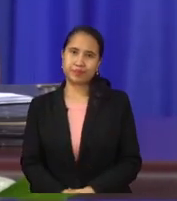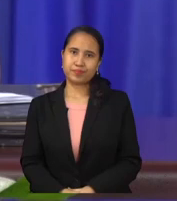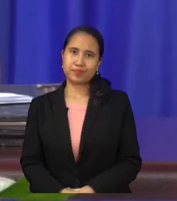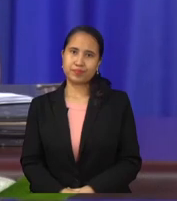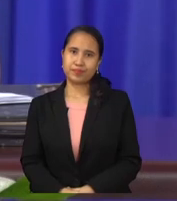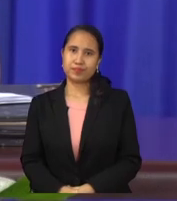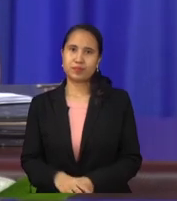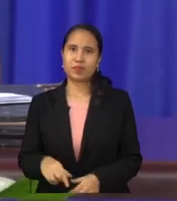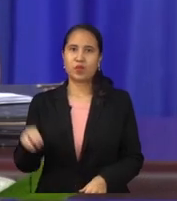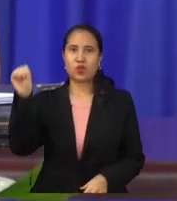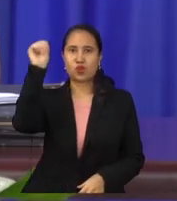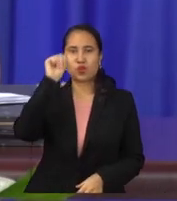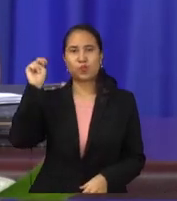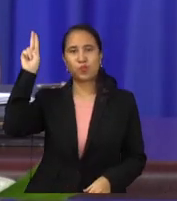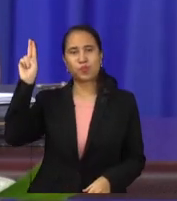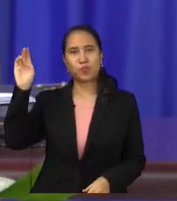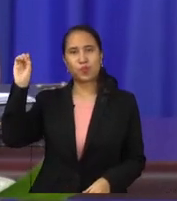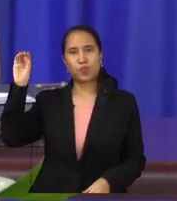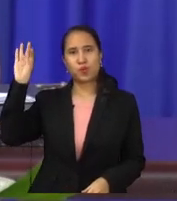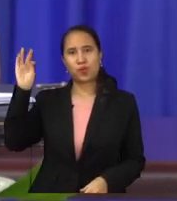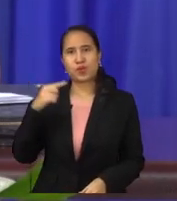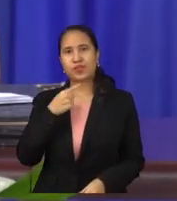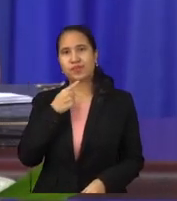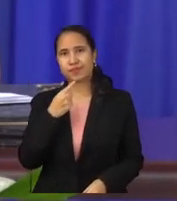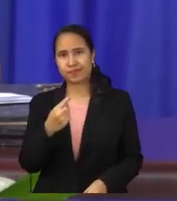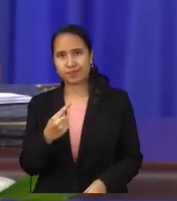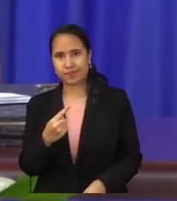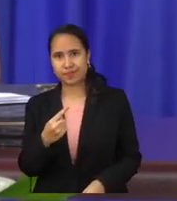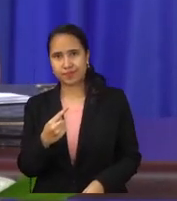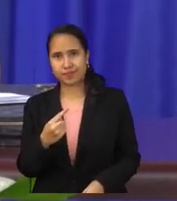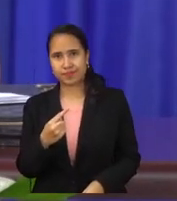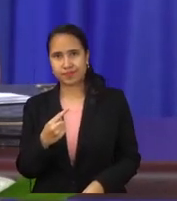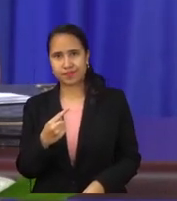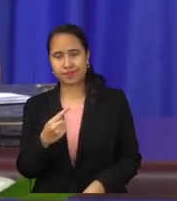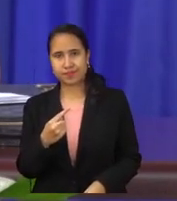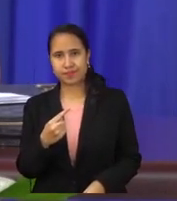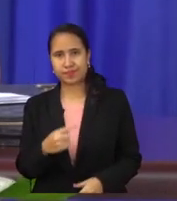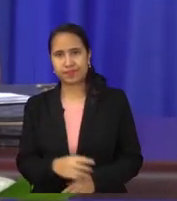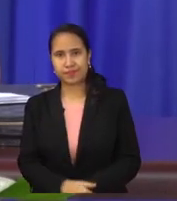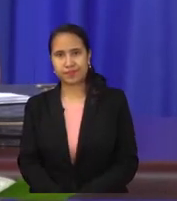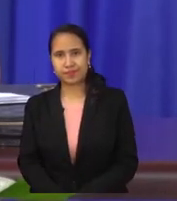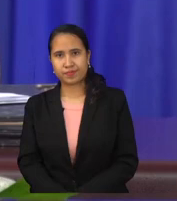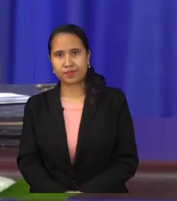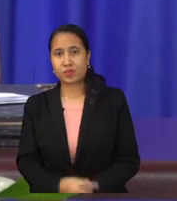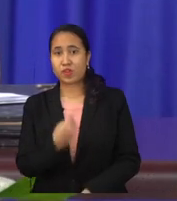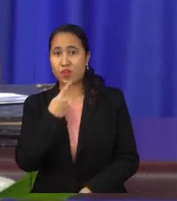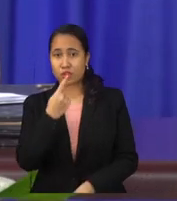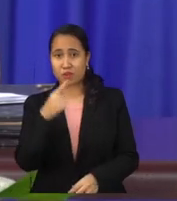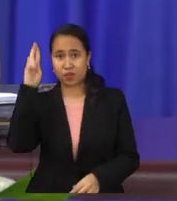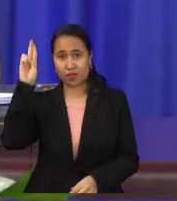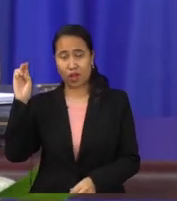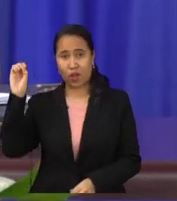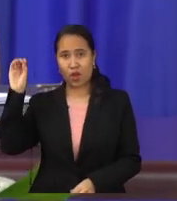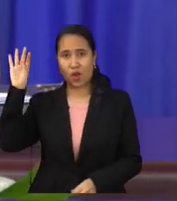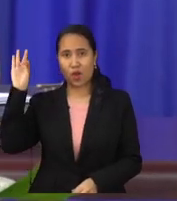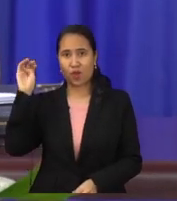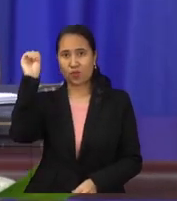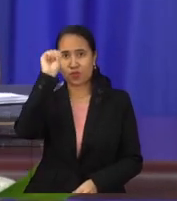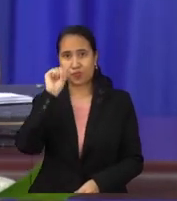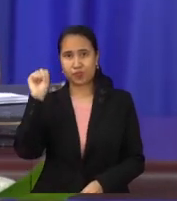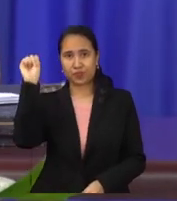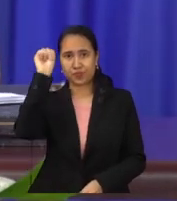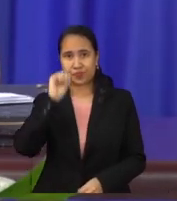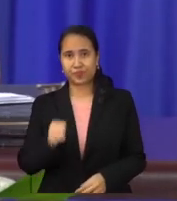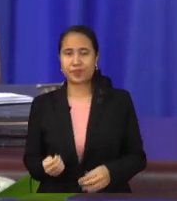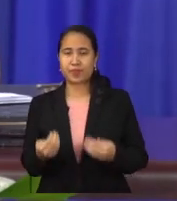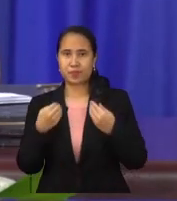een door het Europees Hof uitgespreken zaak van Stan Greek Refinery. Een uitspraak van het Hof, Europese Hof Rechten